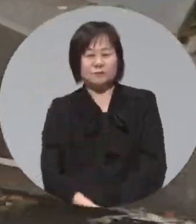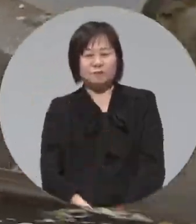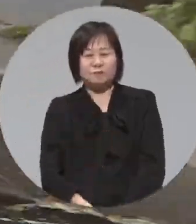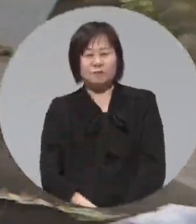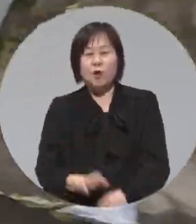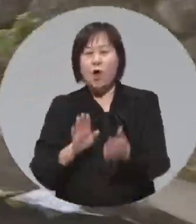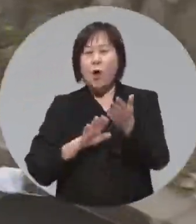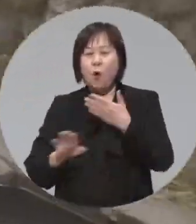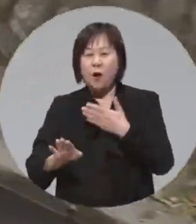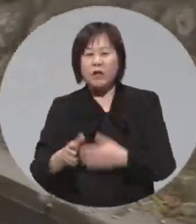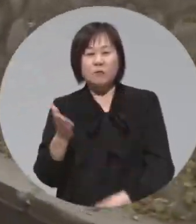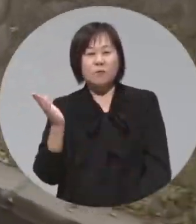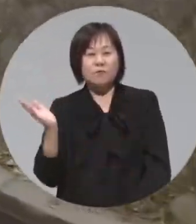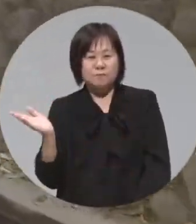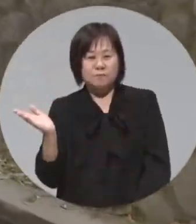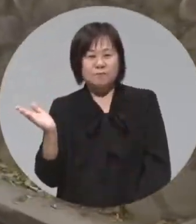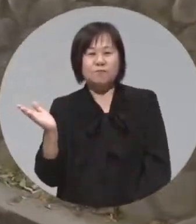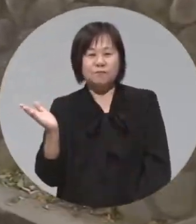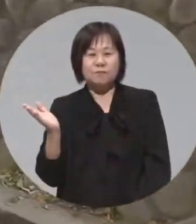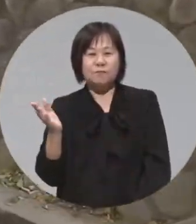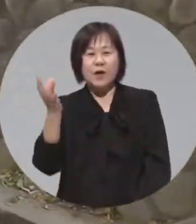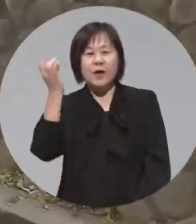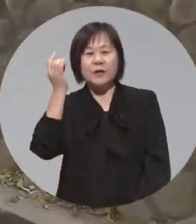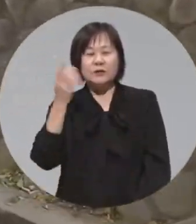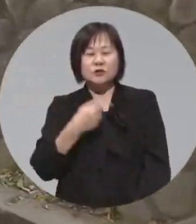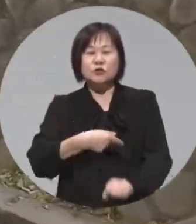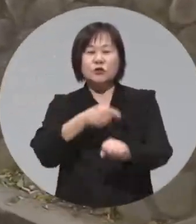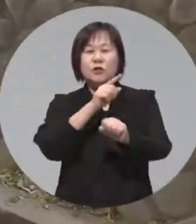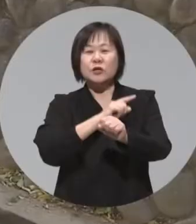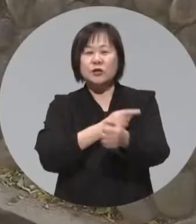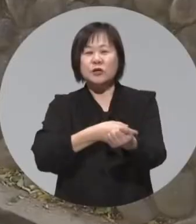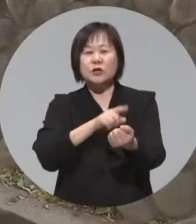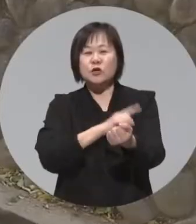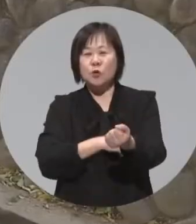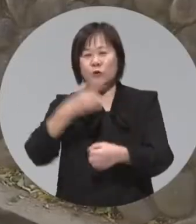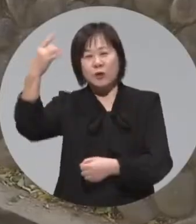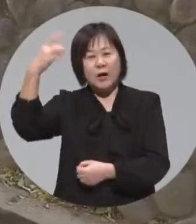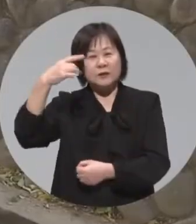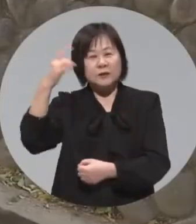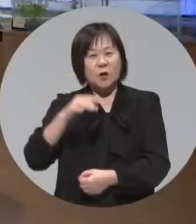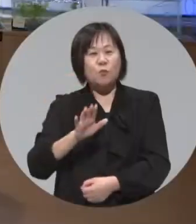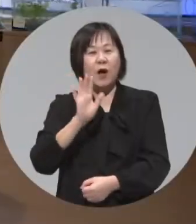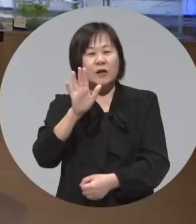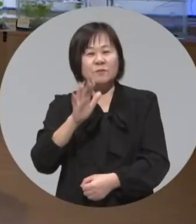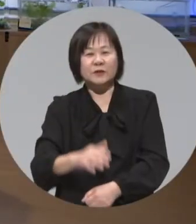他にも水車を使った水力発電もあります。